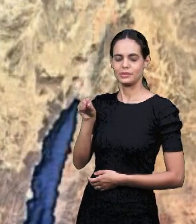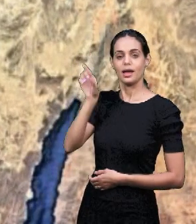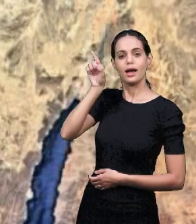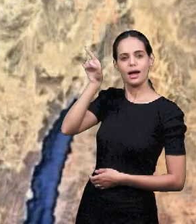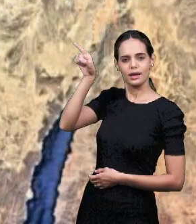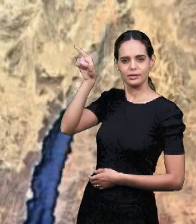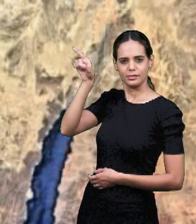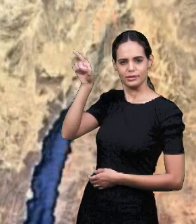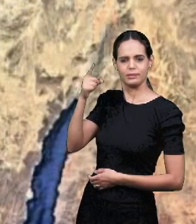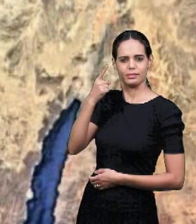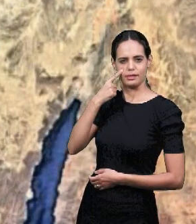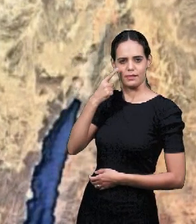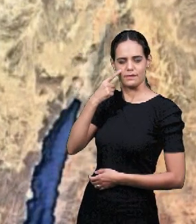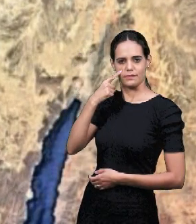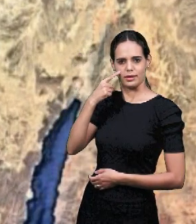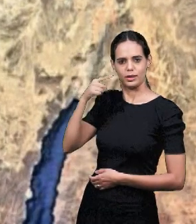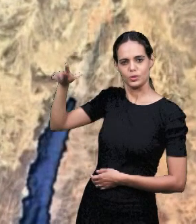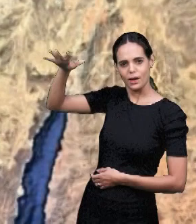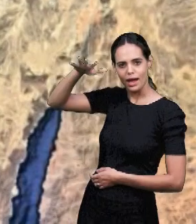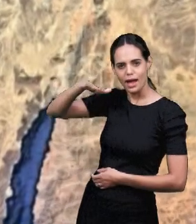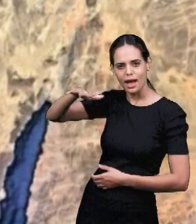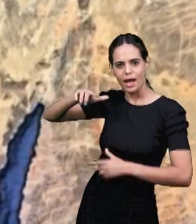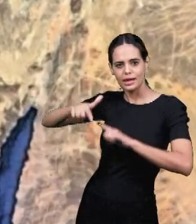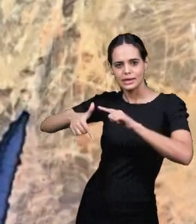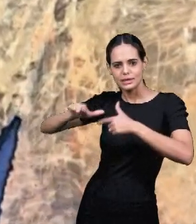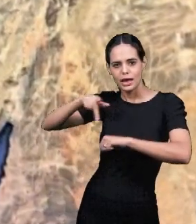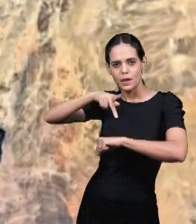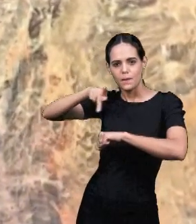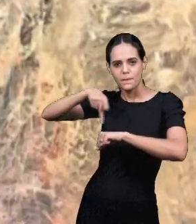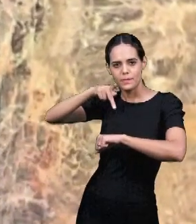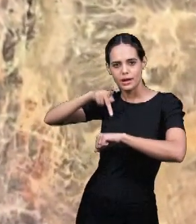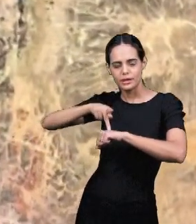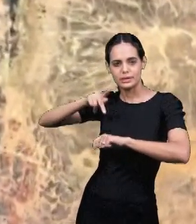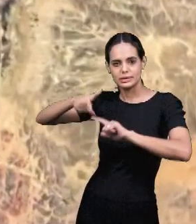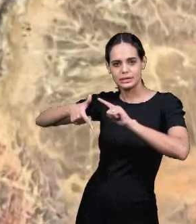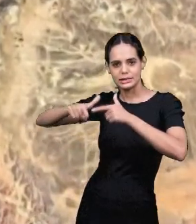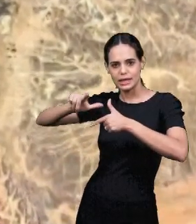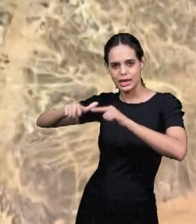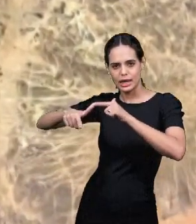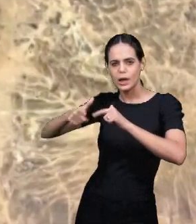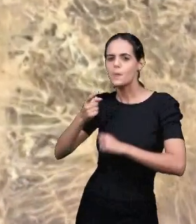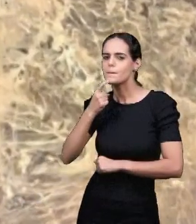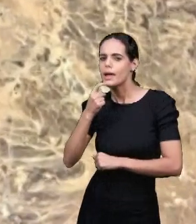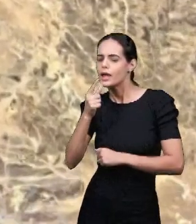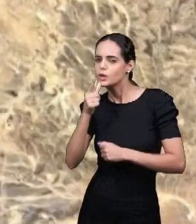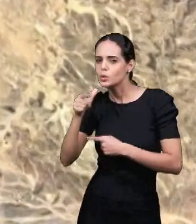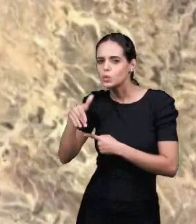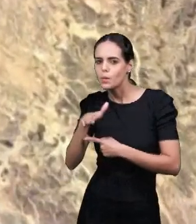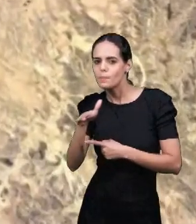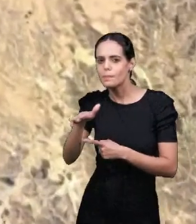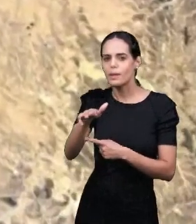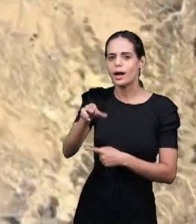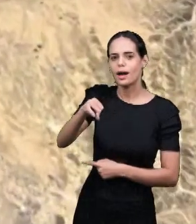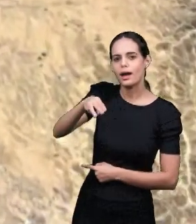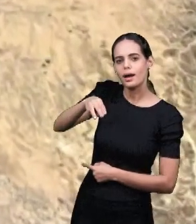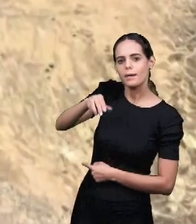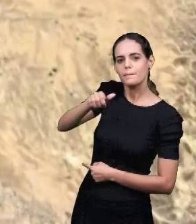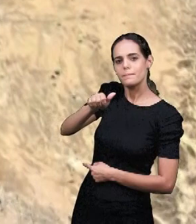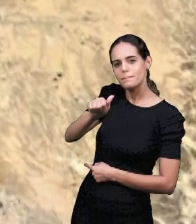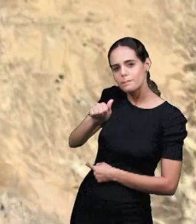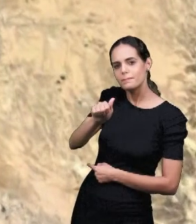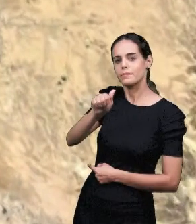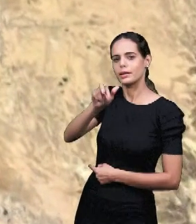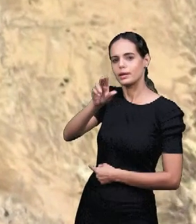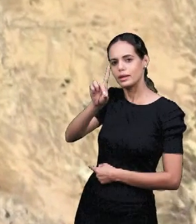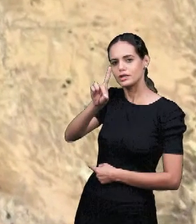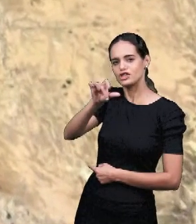a dans região de Moyen-Orient, Israel. où se Nós trouve la estamos région no Oriente Médio. d'Israël, E à côté prosseguindo agora a nossa imagem, nós vamos de